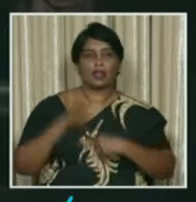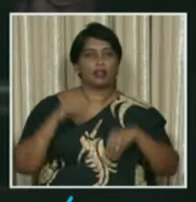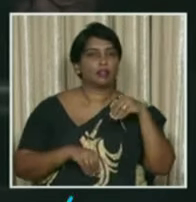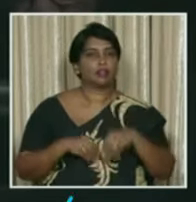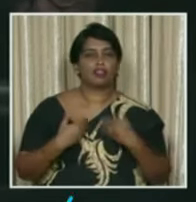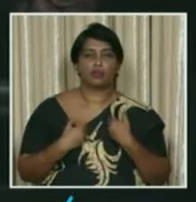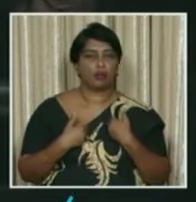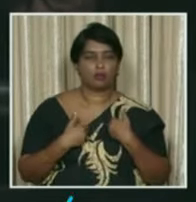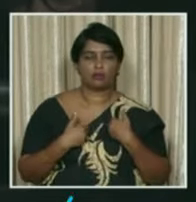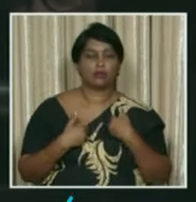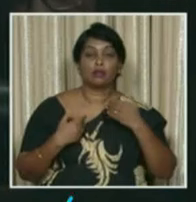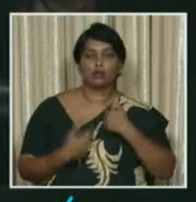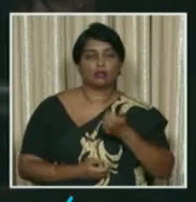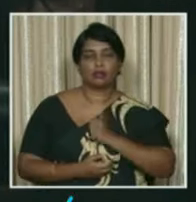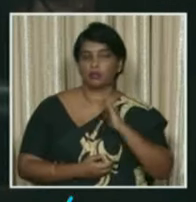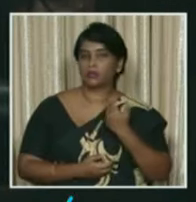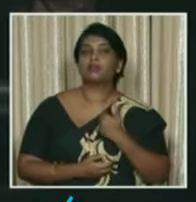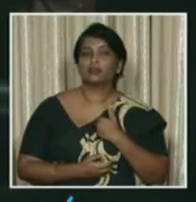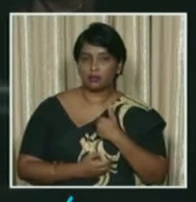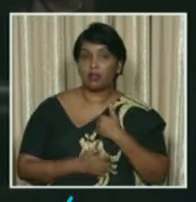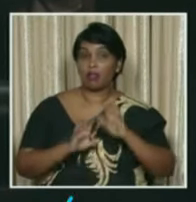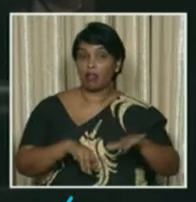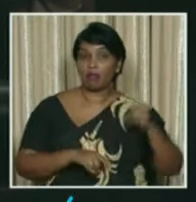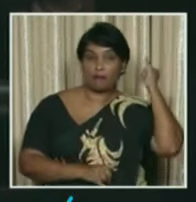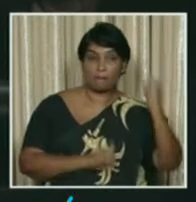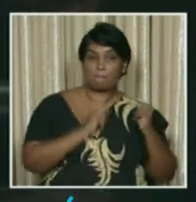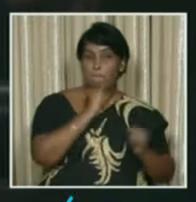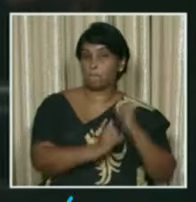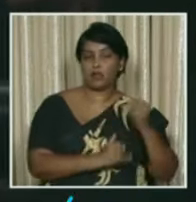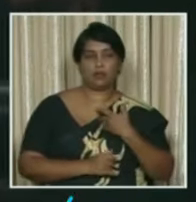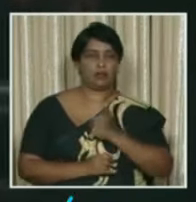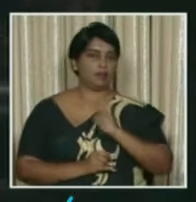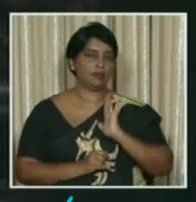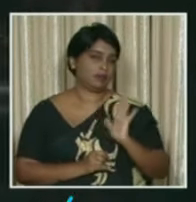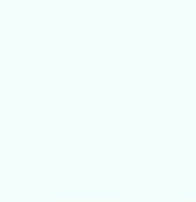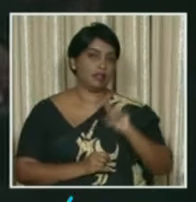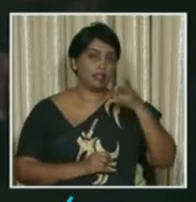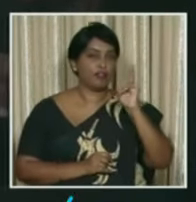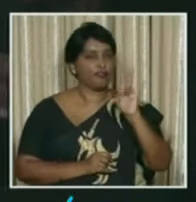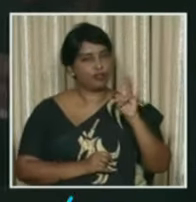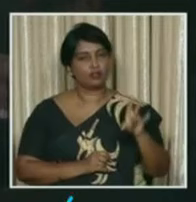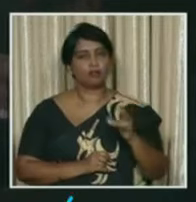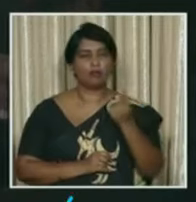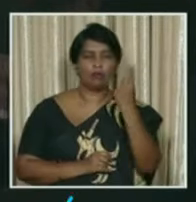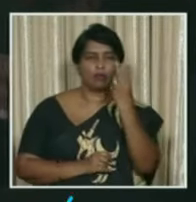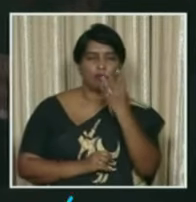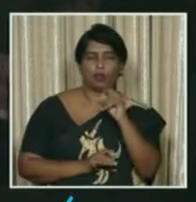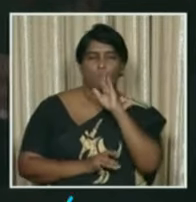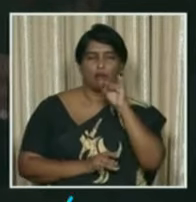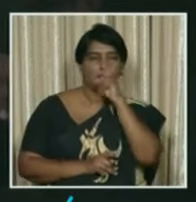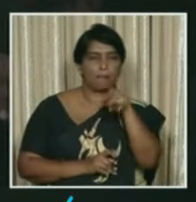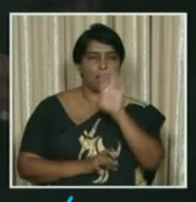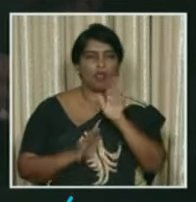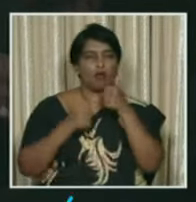ඉවත් වන බවට අද පාර්ලිමේන්තුවේදී විශේෂ ප්‍රකාශයක් සිදු කරනු ලැබුවා. මේ දේශීයවාදුල ඉතා සුළුතරයක් ඉන්නවා කිසි වැරද්දක්